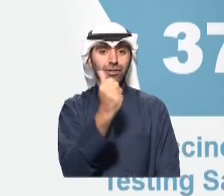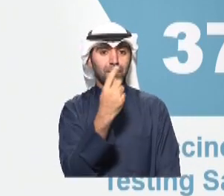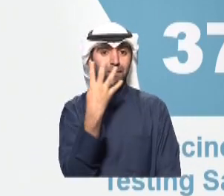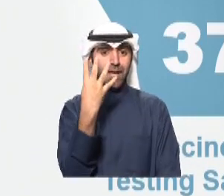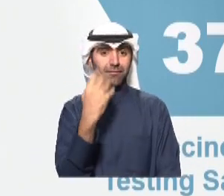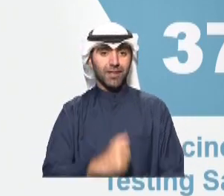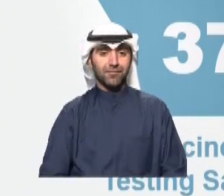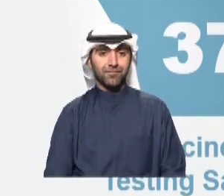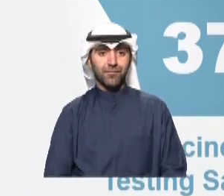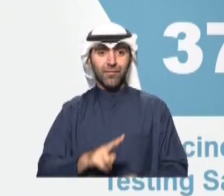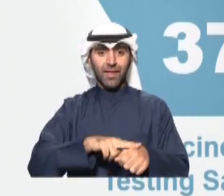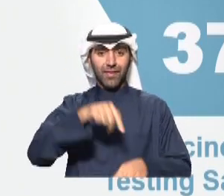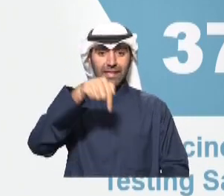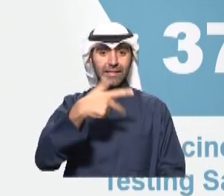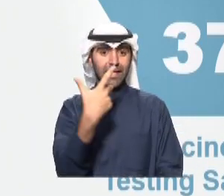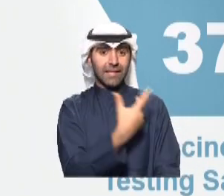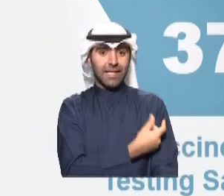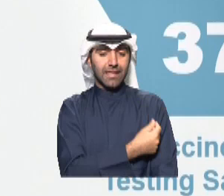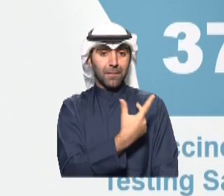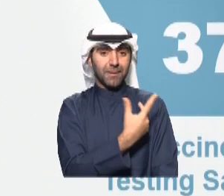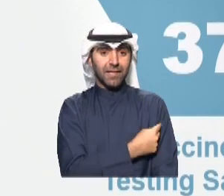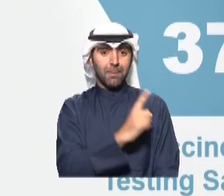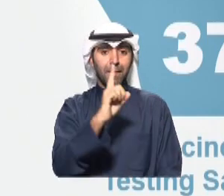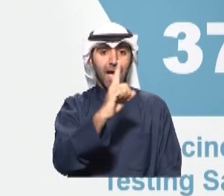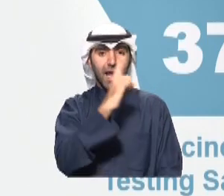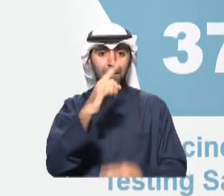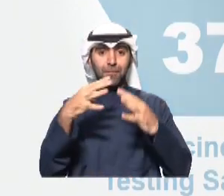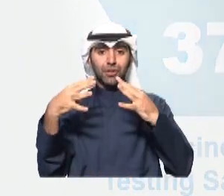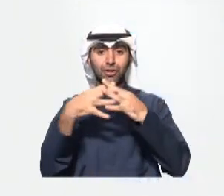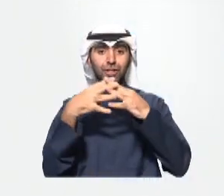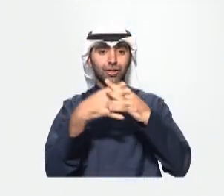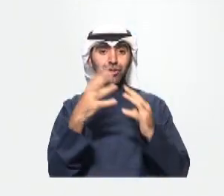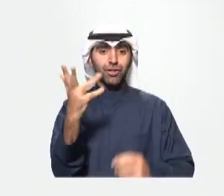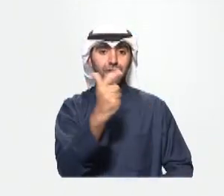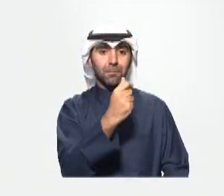فهي 4 تطعيمات، وكل تطعيم له أسباب مختلفة.